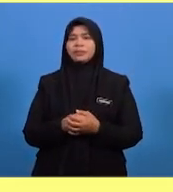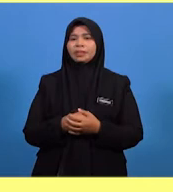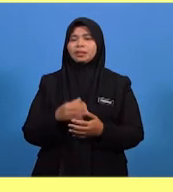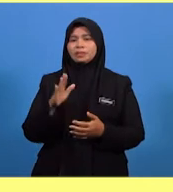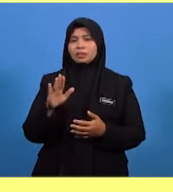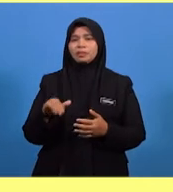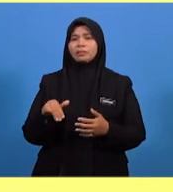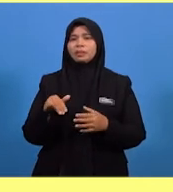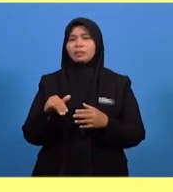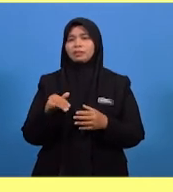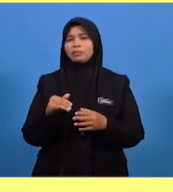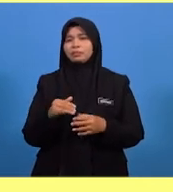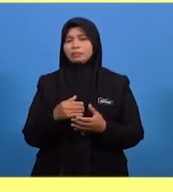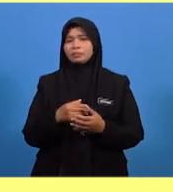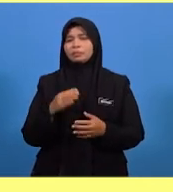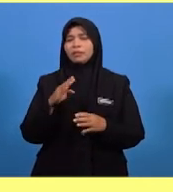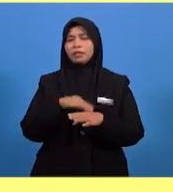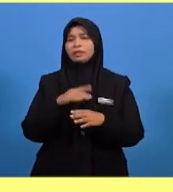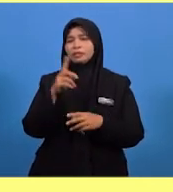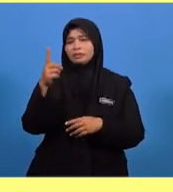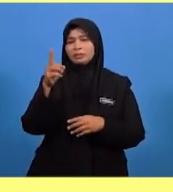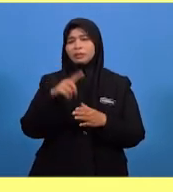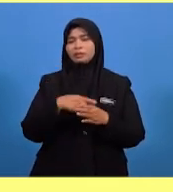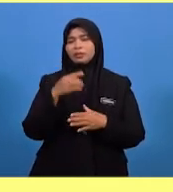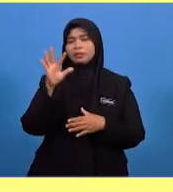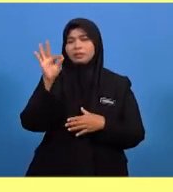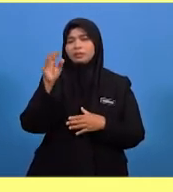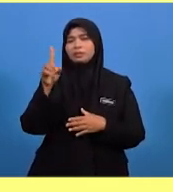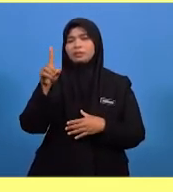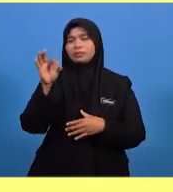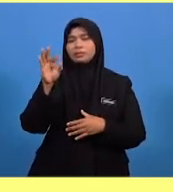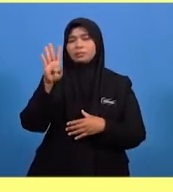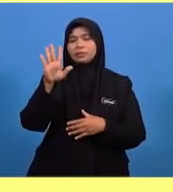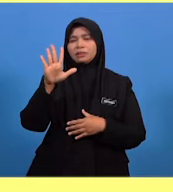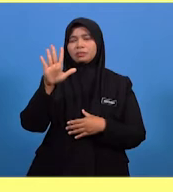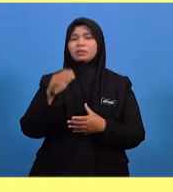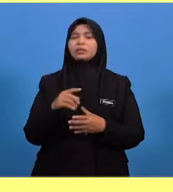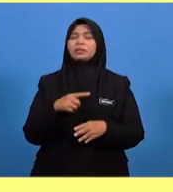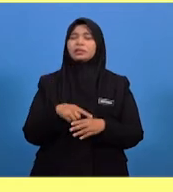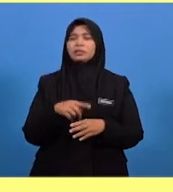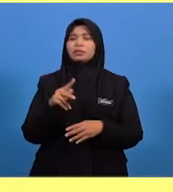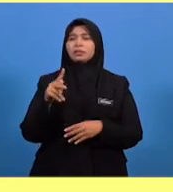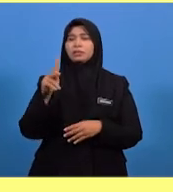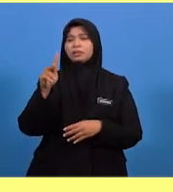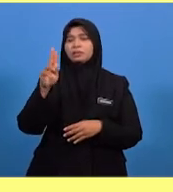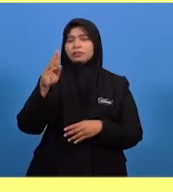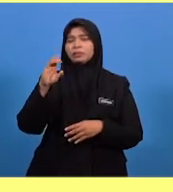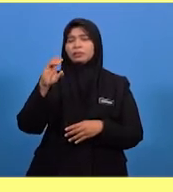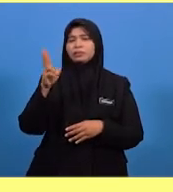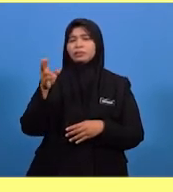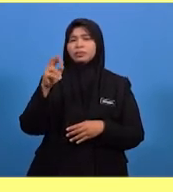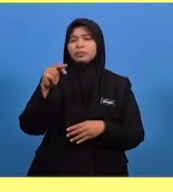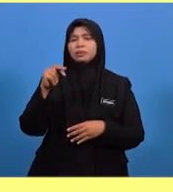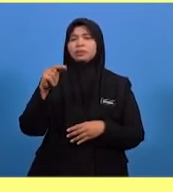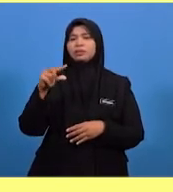pada 11 September 1945 di kucing dan